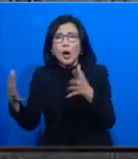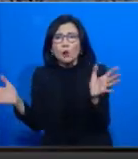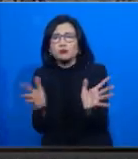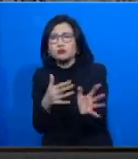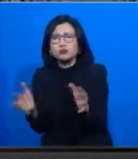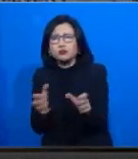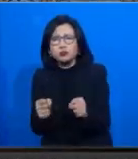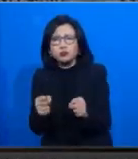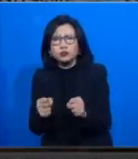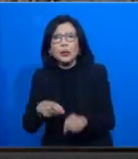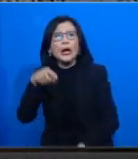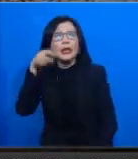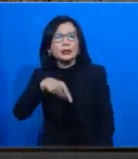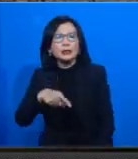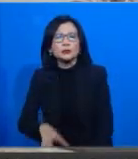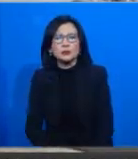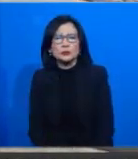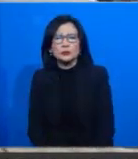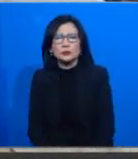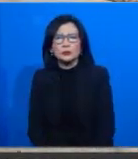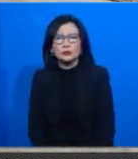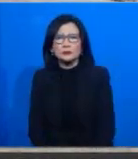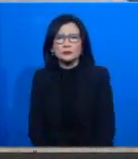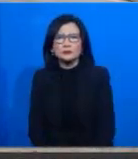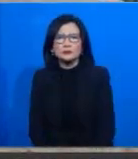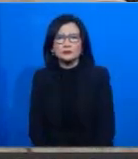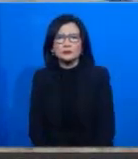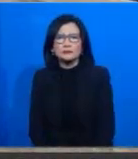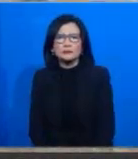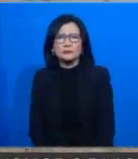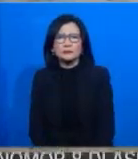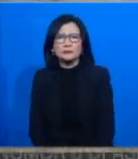arus lalu lintas di sekitar lokasi kejadian. Tim Liputan CNN Indonesia.